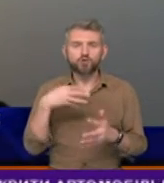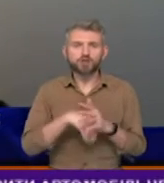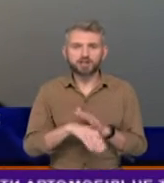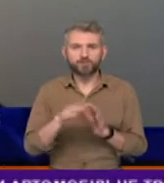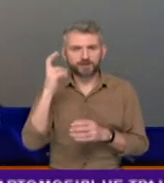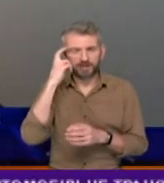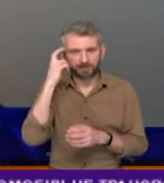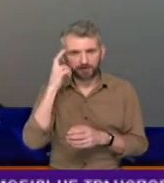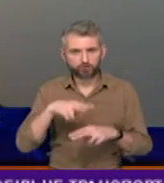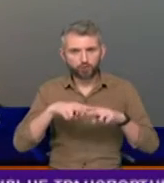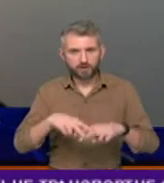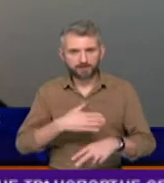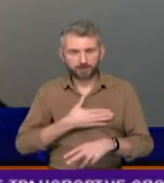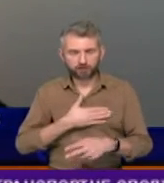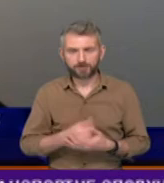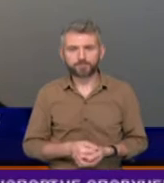в Києві, в столиці нашій.